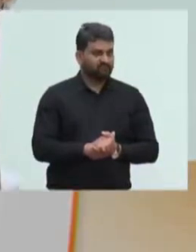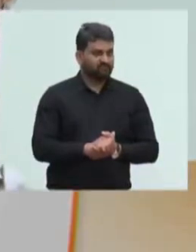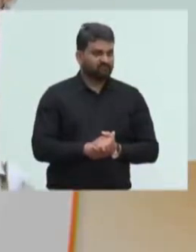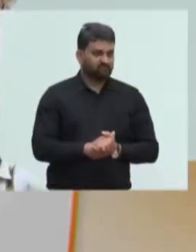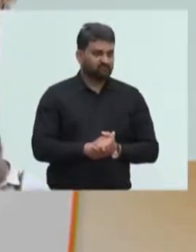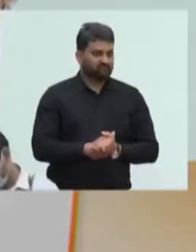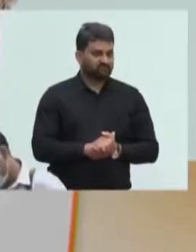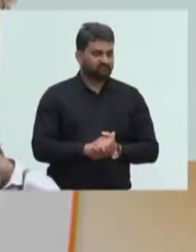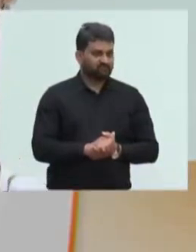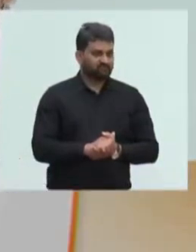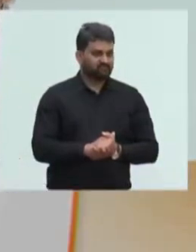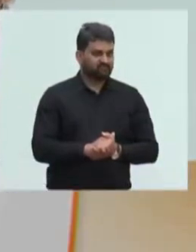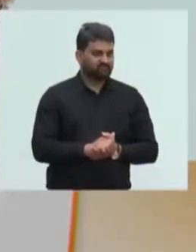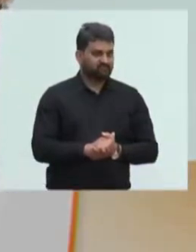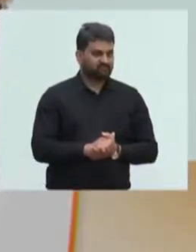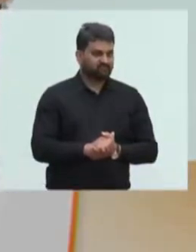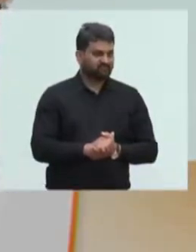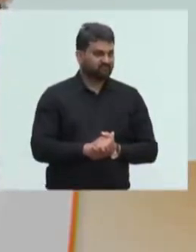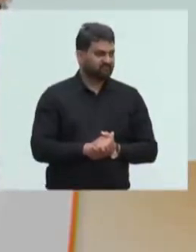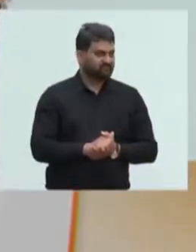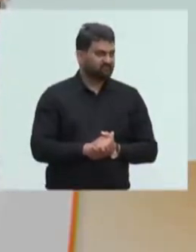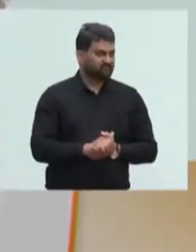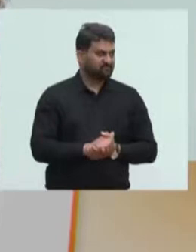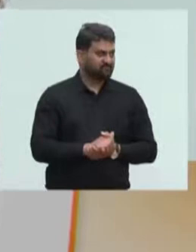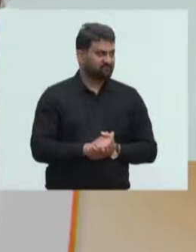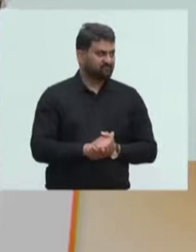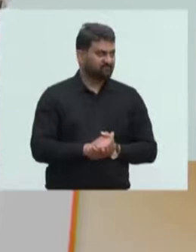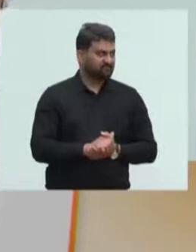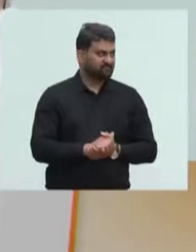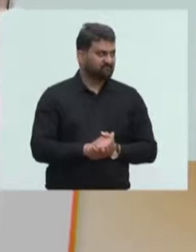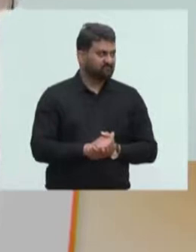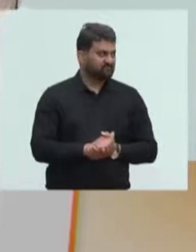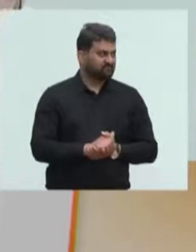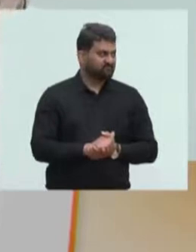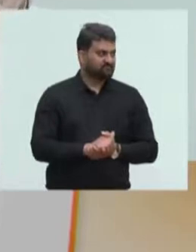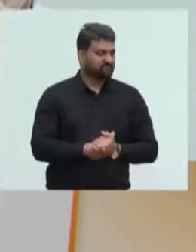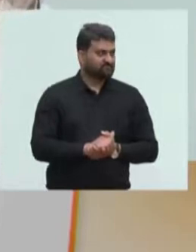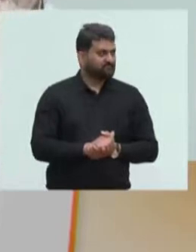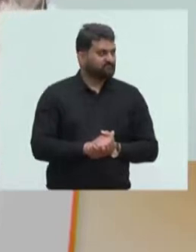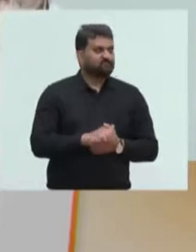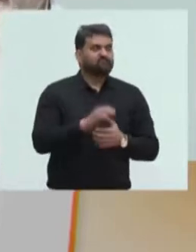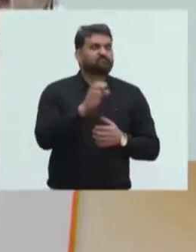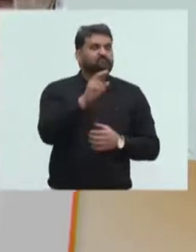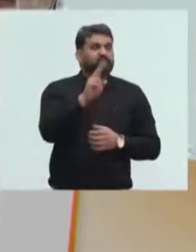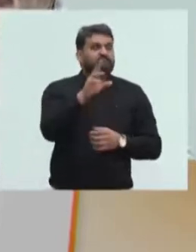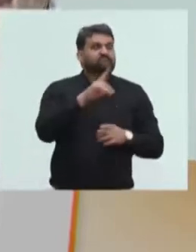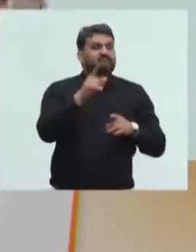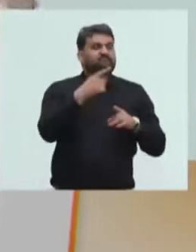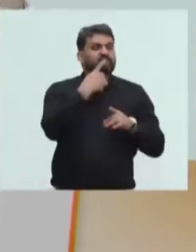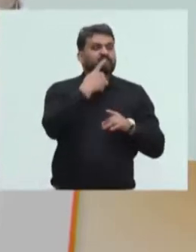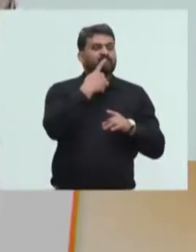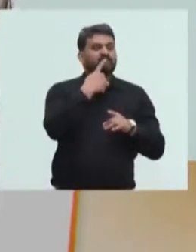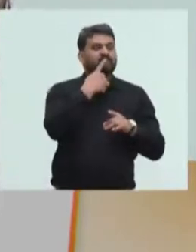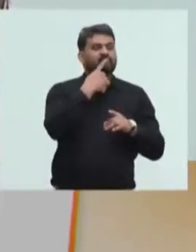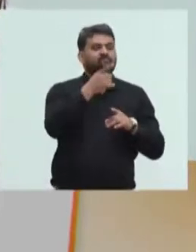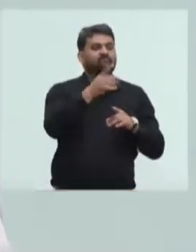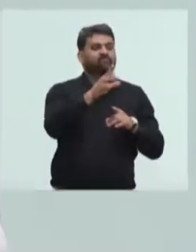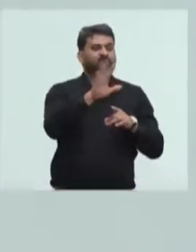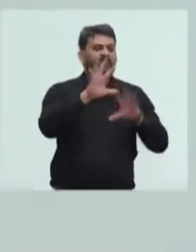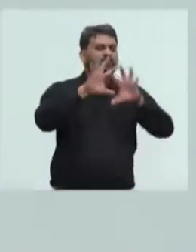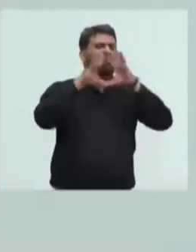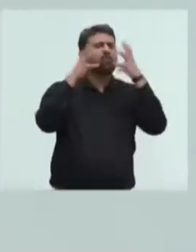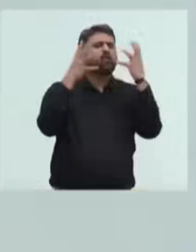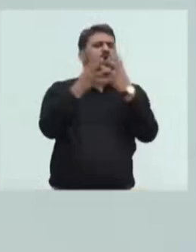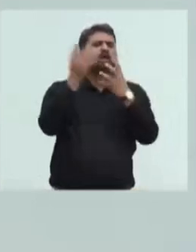याद करके ही खेलता हूं और मैं खुश रहता हूं कि मैं विजई होकर आया हूं यह मेरे मन में मेरी आशा रहती है अगर वीरेंद्र दुनिया में वह कौन